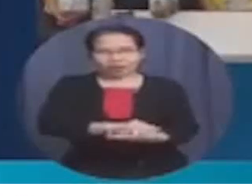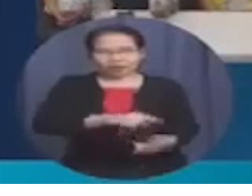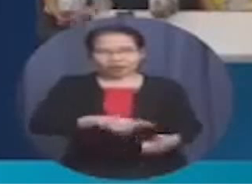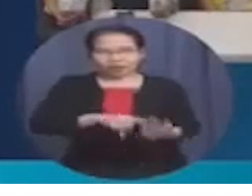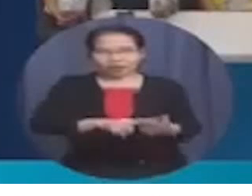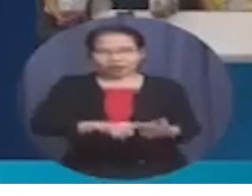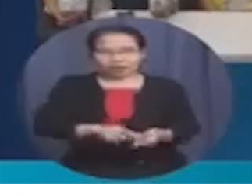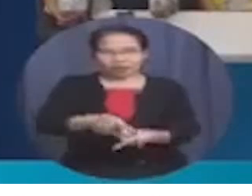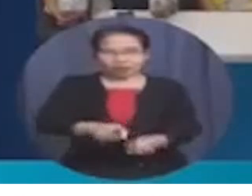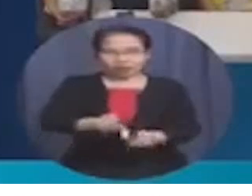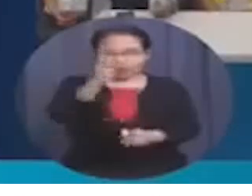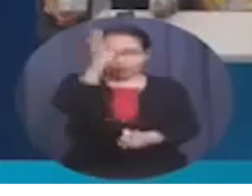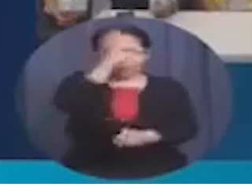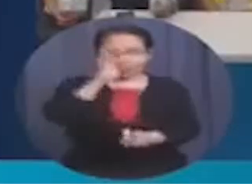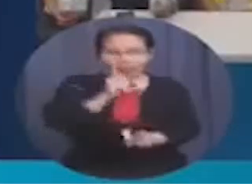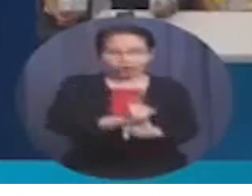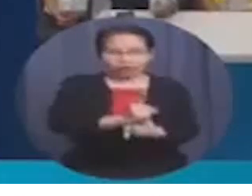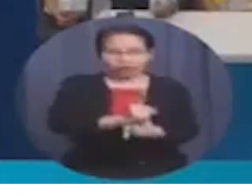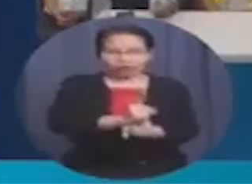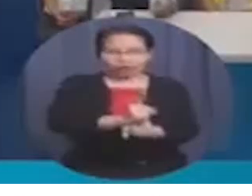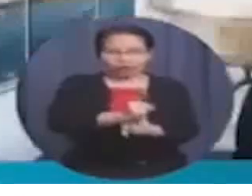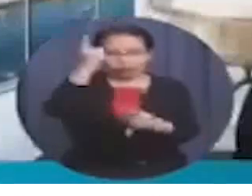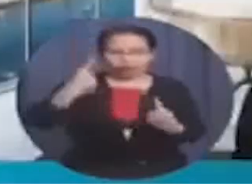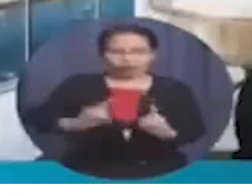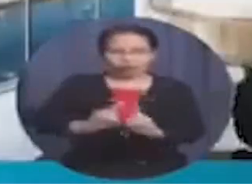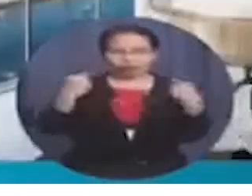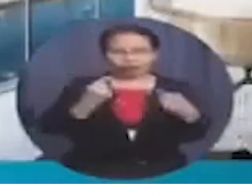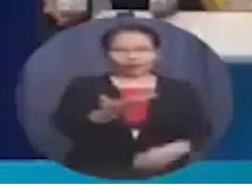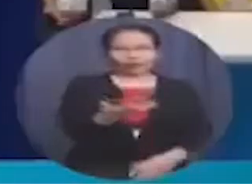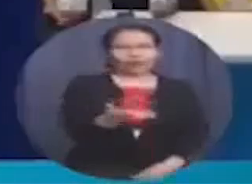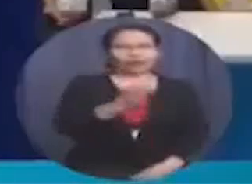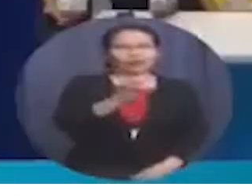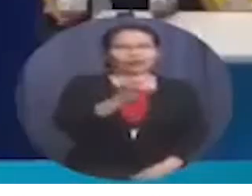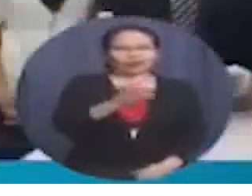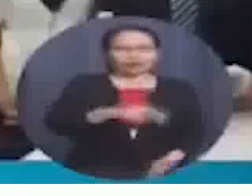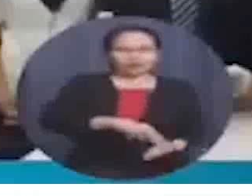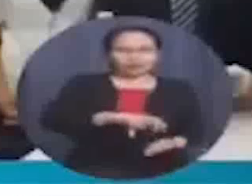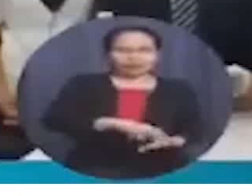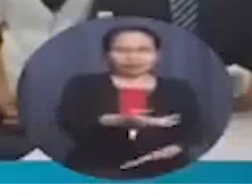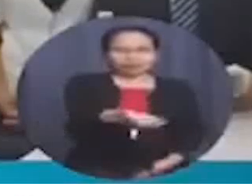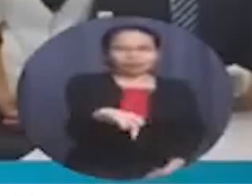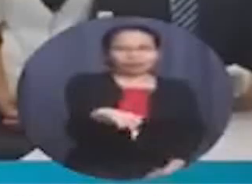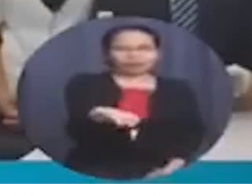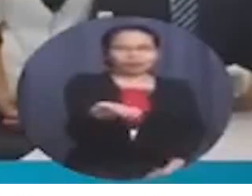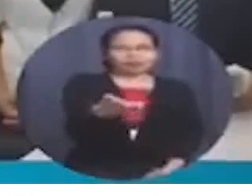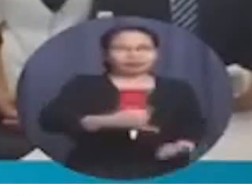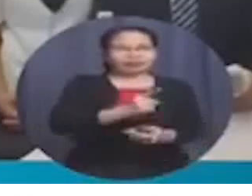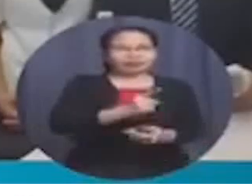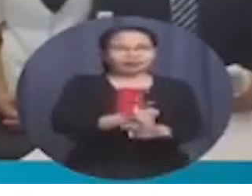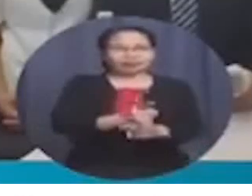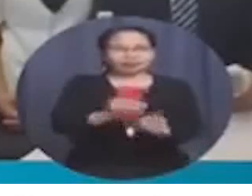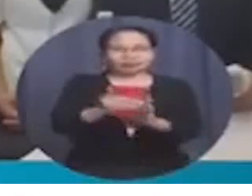pag nagsisimba ka sa Katoliko, tiyak na tiyak pinagkakasala ka ng pari mo. Pinapaluhod ka eh. O, ang totoo nga